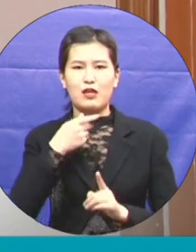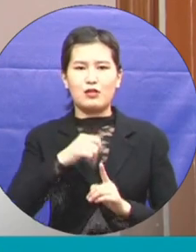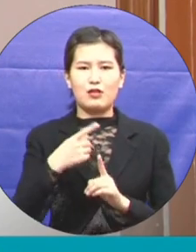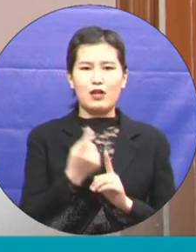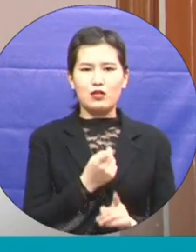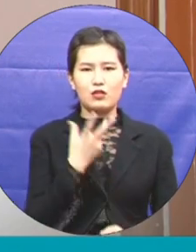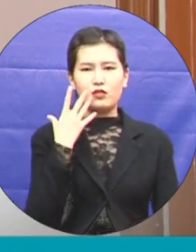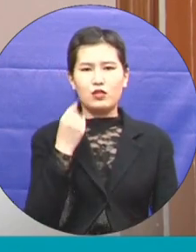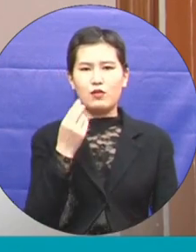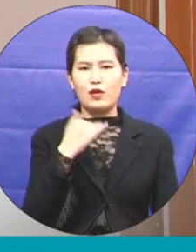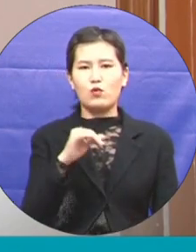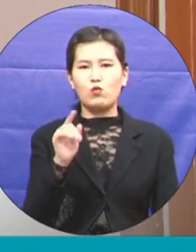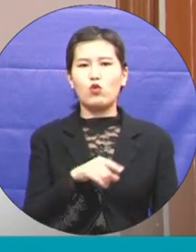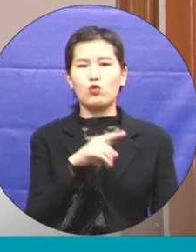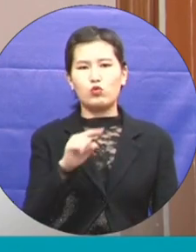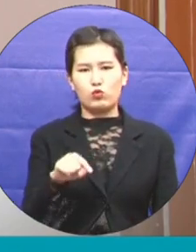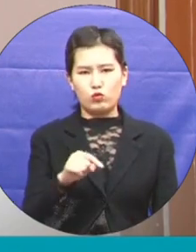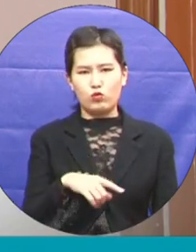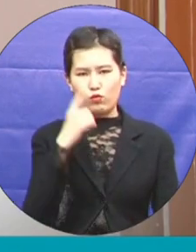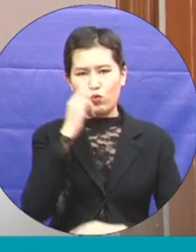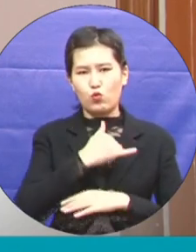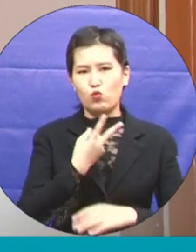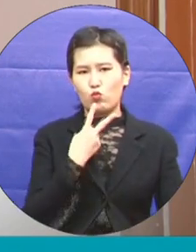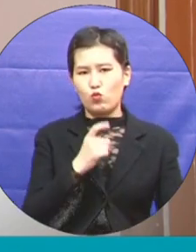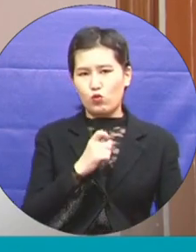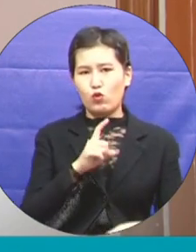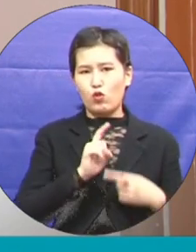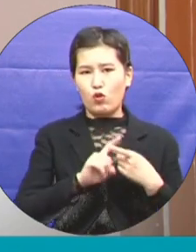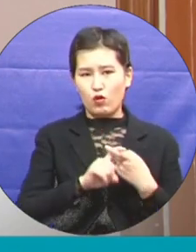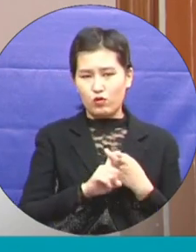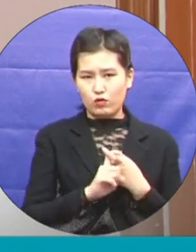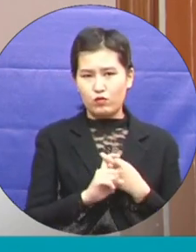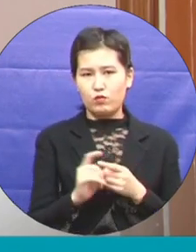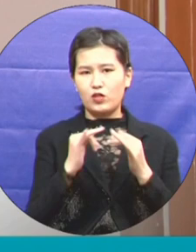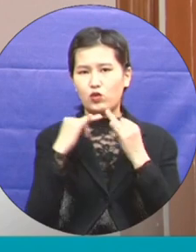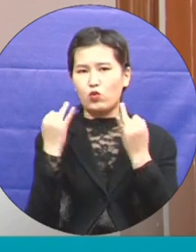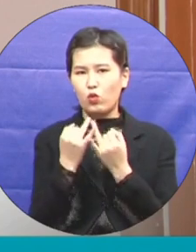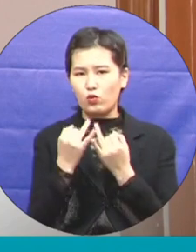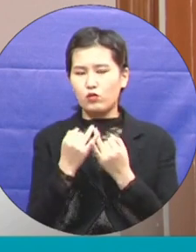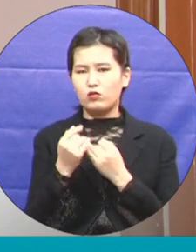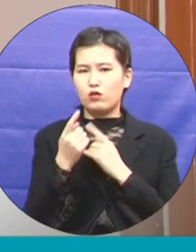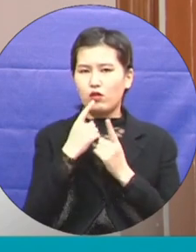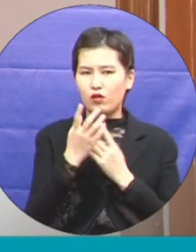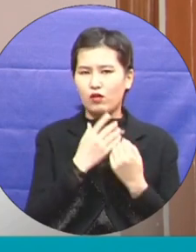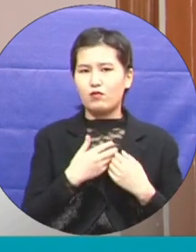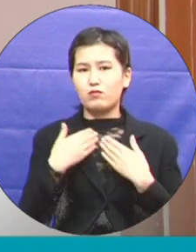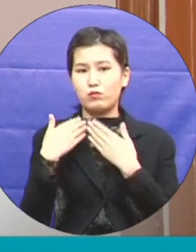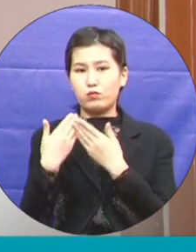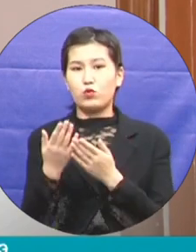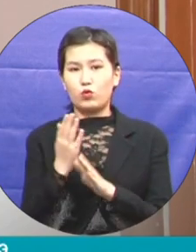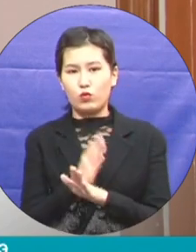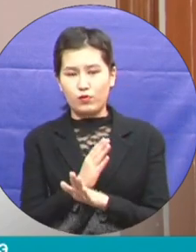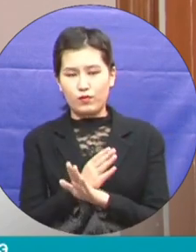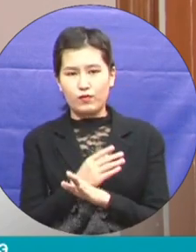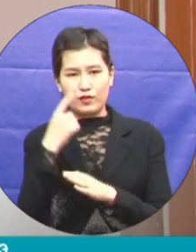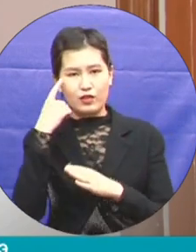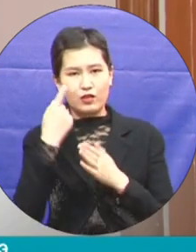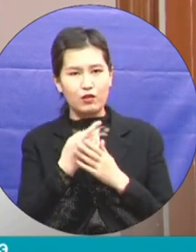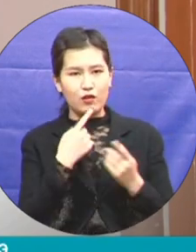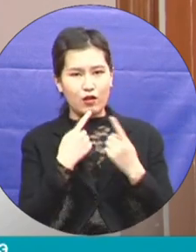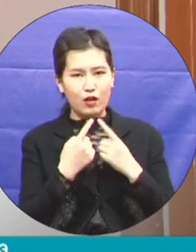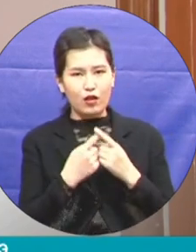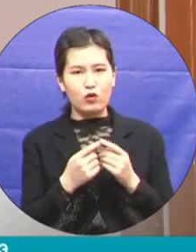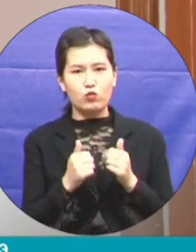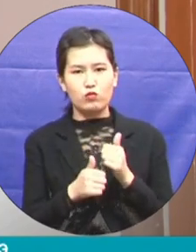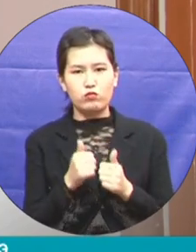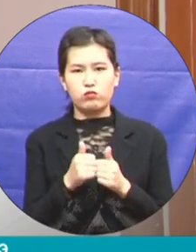гэдэг ийм шаардлагыг бол манай Монголын үйлдвэрчин албаны их хурлаас тавиад шаардлага саналаа тавьсны хариуд бол тодорхой арга хэмжээ бол нааштай арга хэмжээнд аваа явагдаж